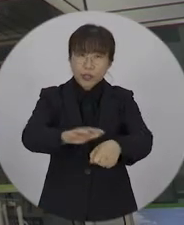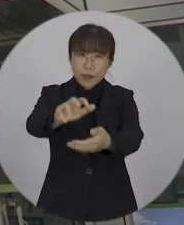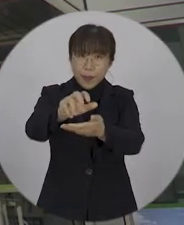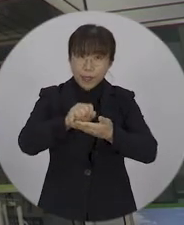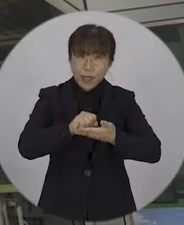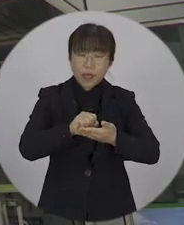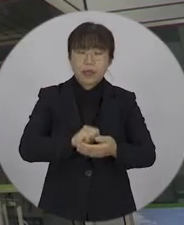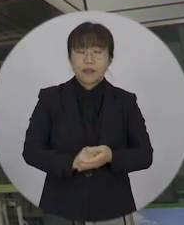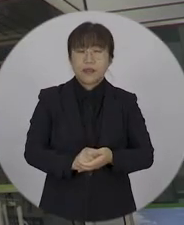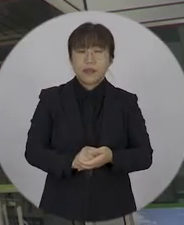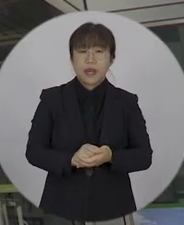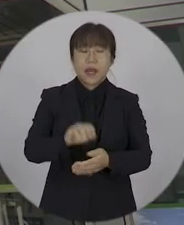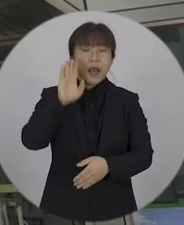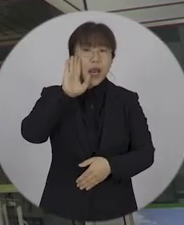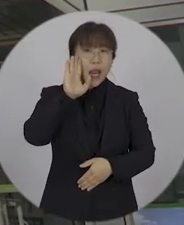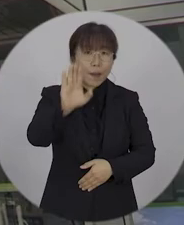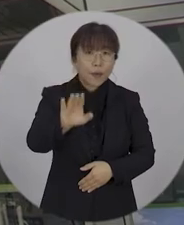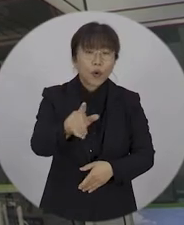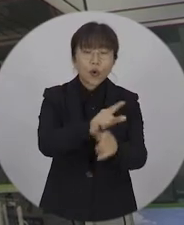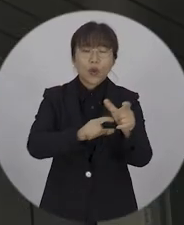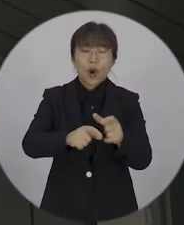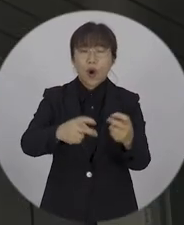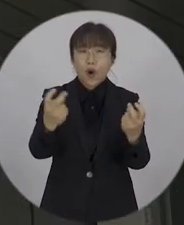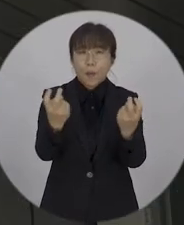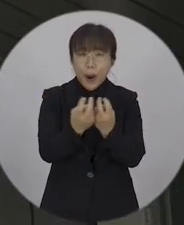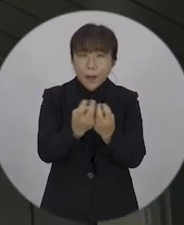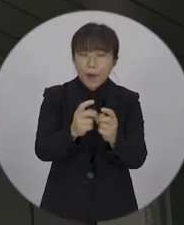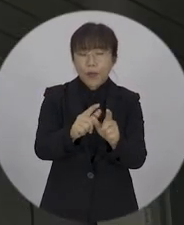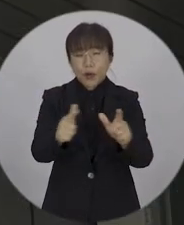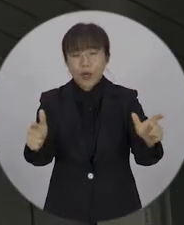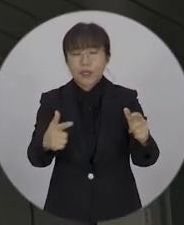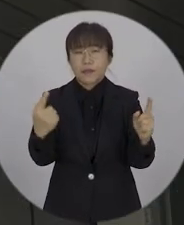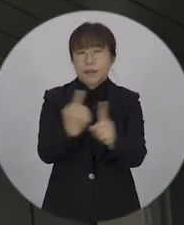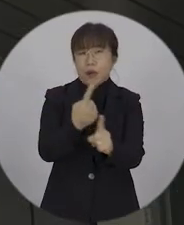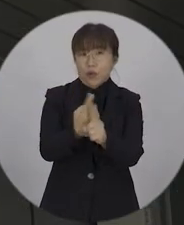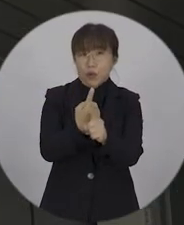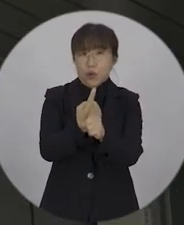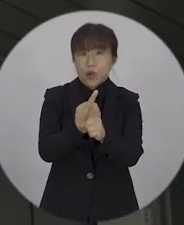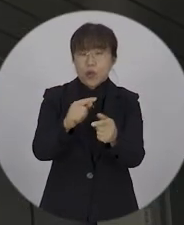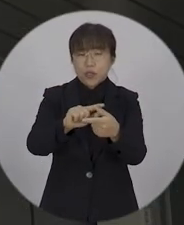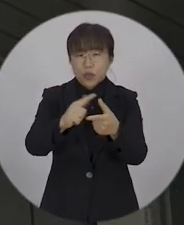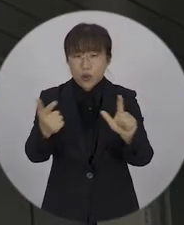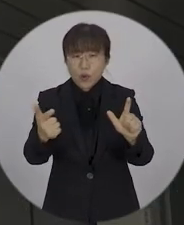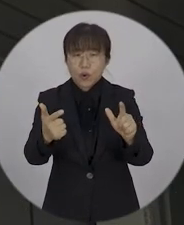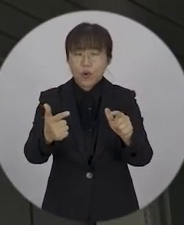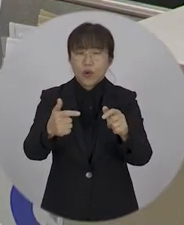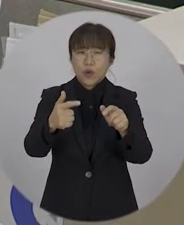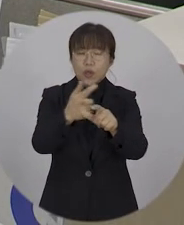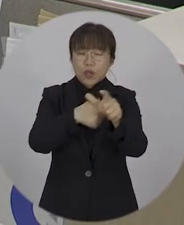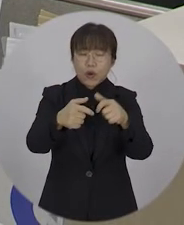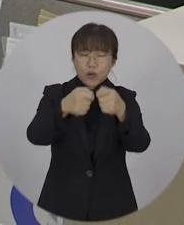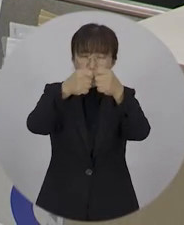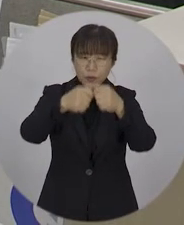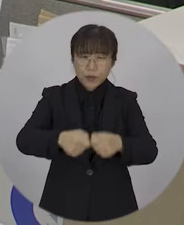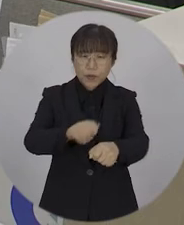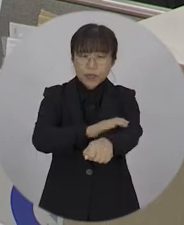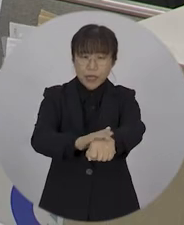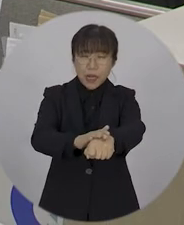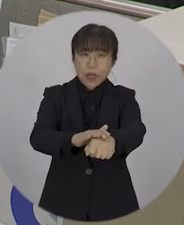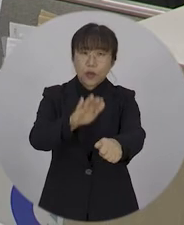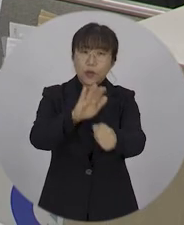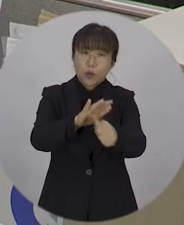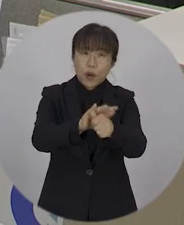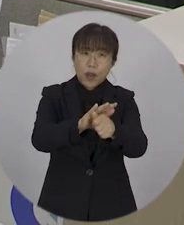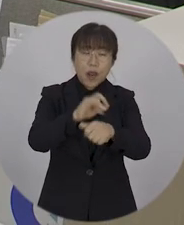강서구는 이번 성과에 그치지 않고 제도의 운영을 더욱 4 싫어하고 인간 협력을 통해 더욱 촘촘한 복지 안전망을